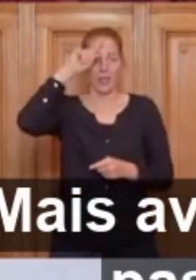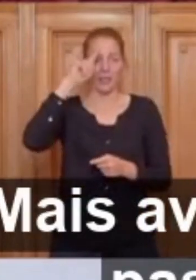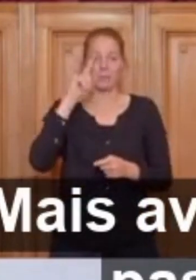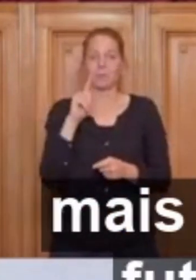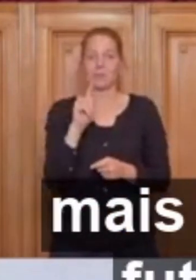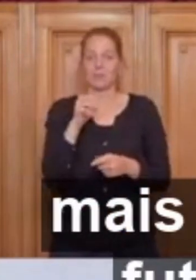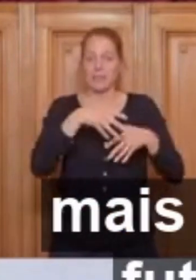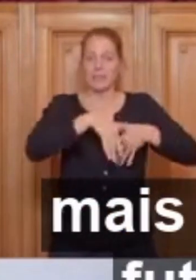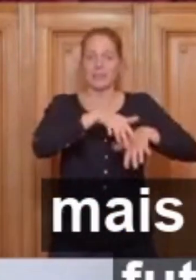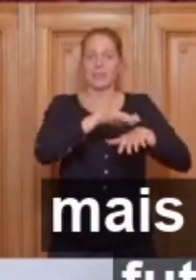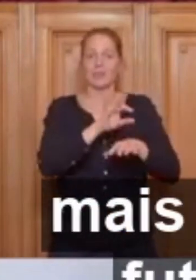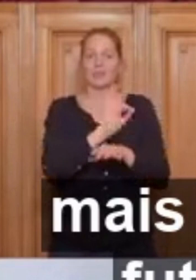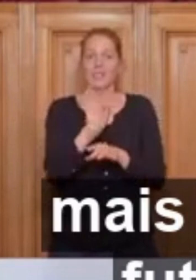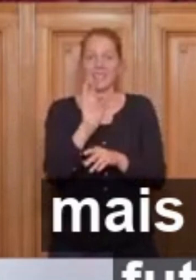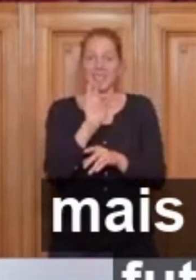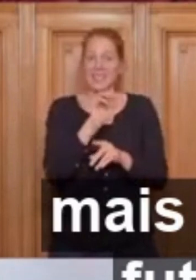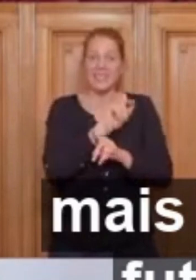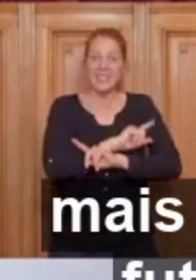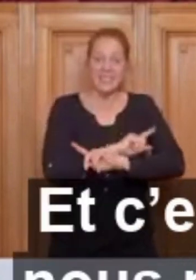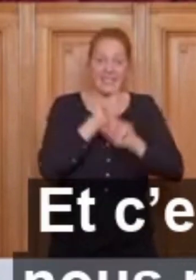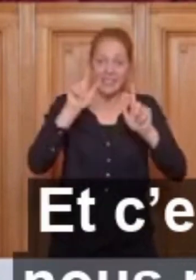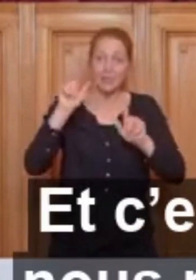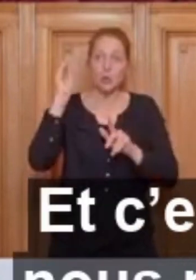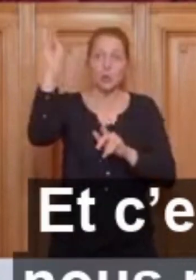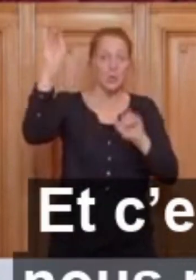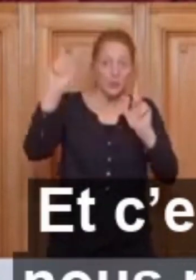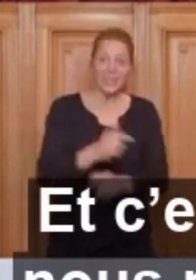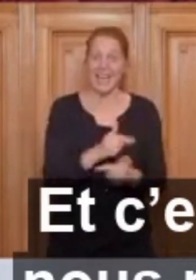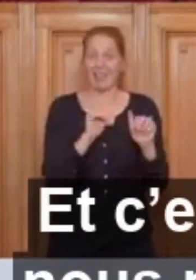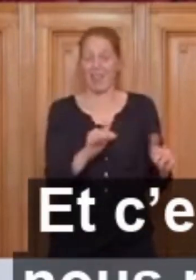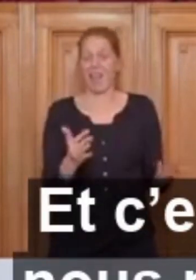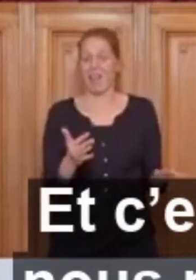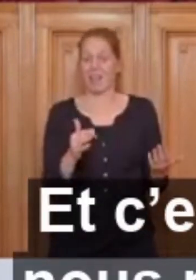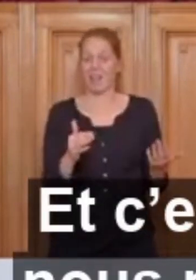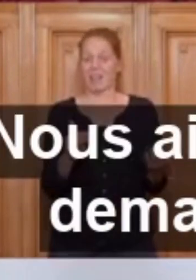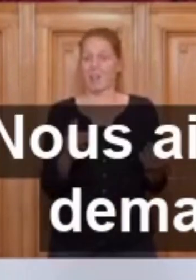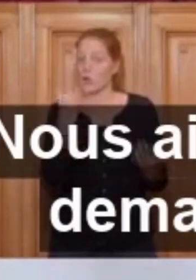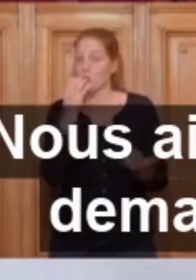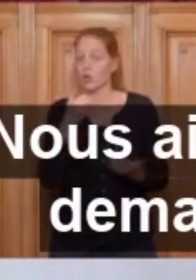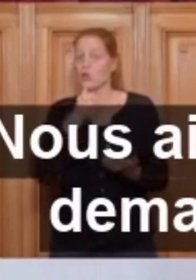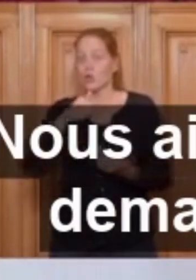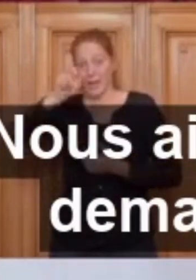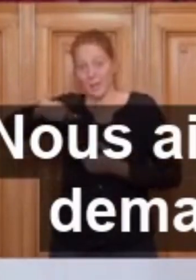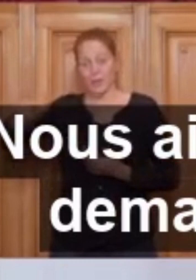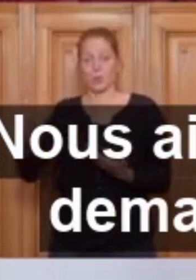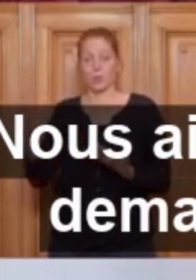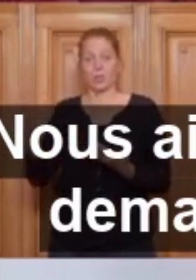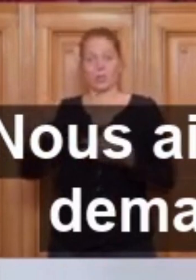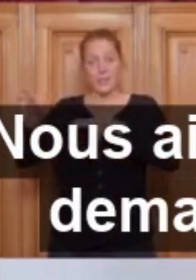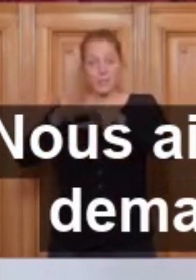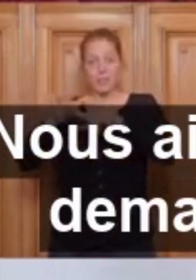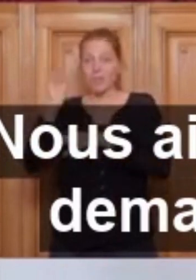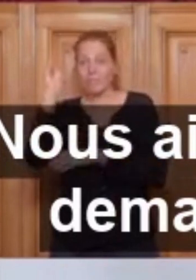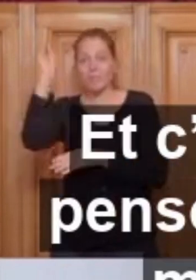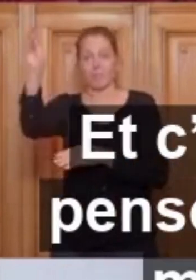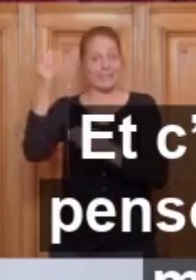das sind Demonstrationen für No Future, für die jungen Leute. Und so sind wir nicht d'accord. Wir hätten gerne, dass die jungen Leute von mir eine ökonomische